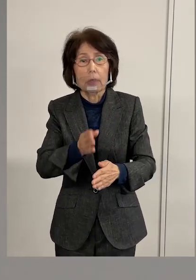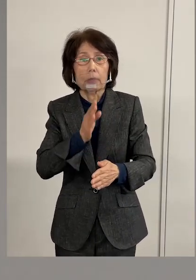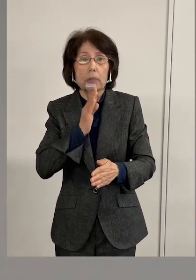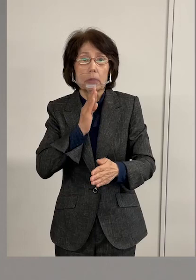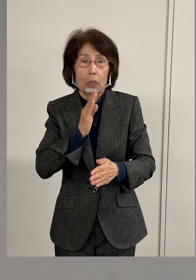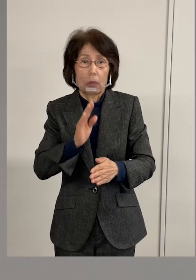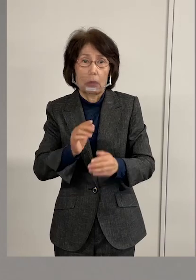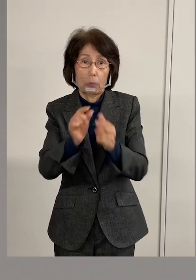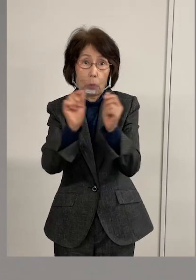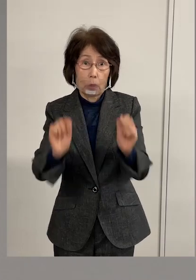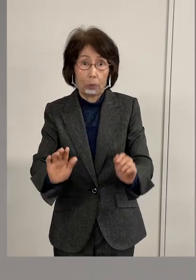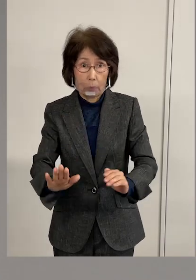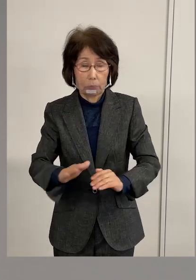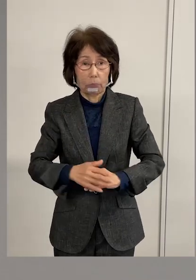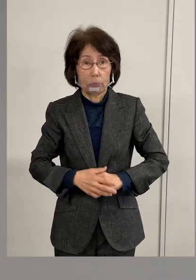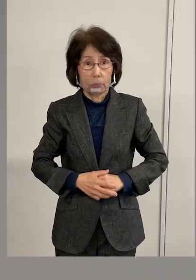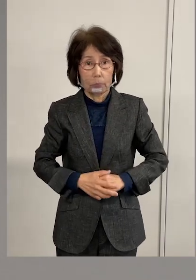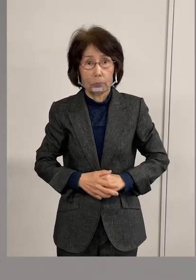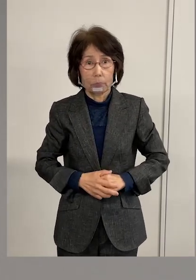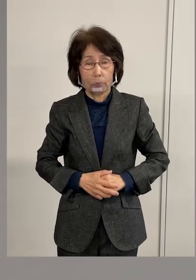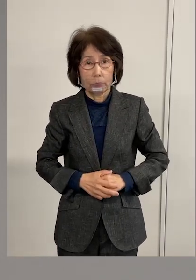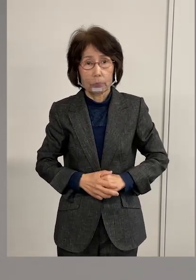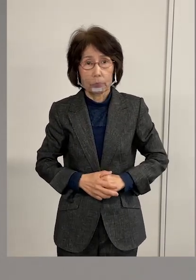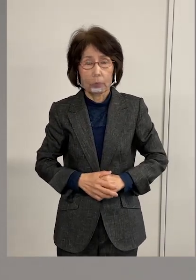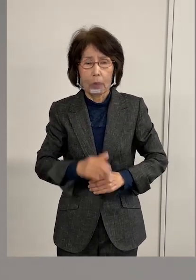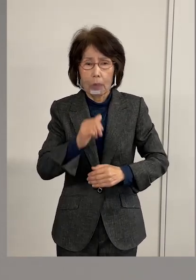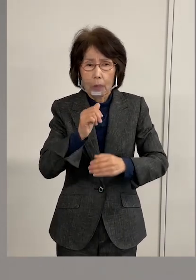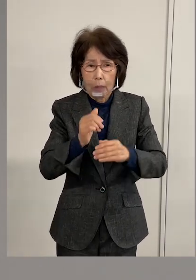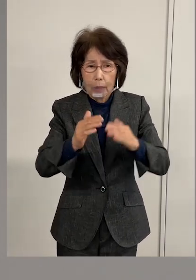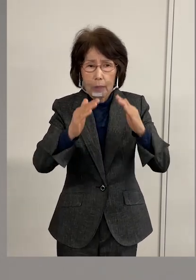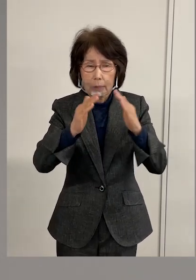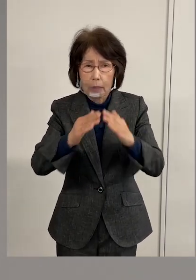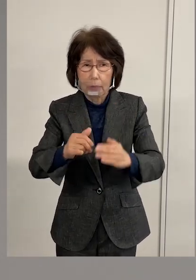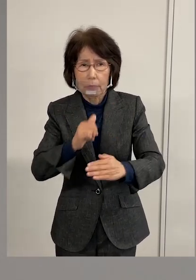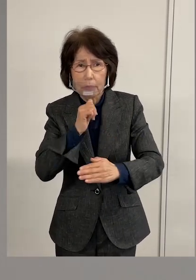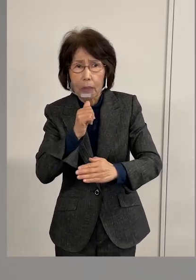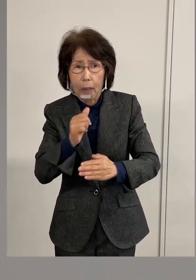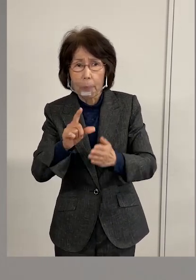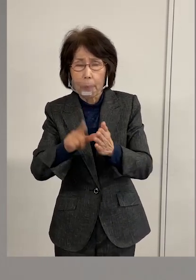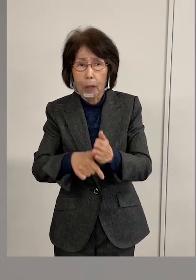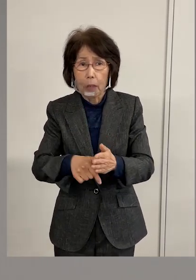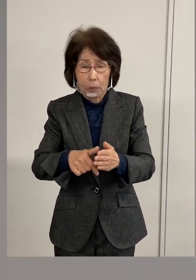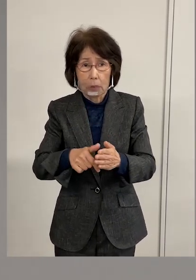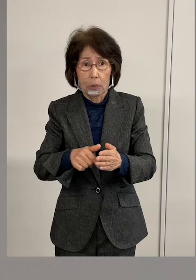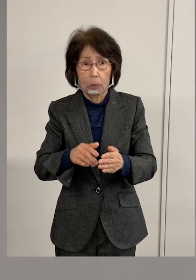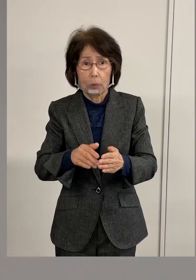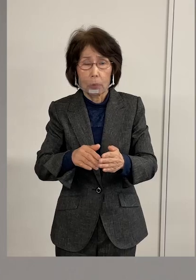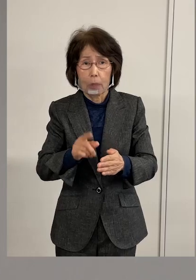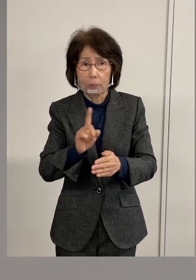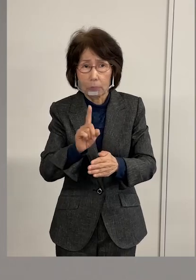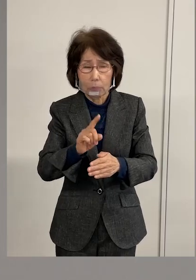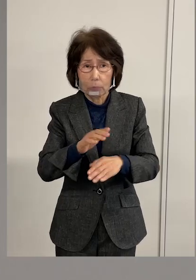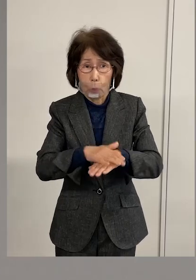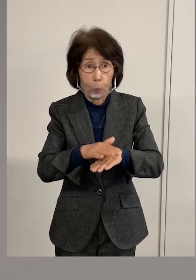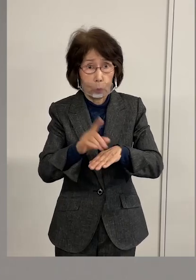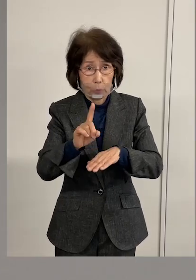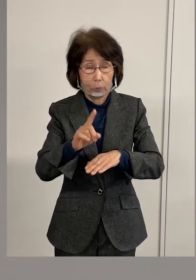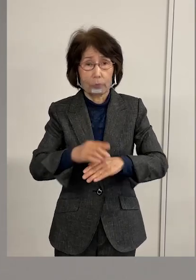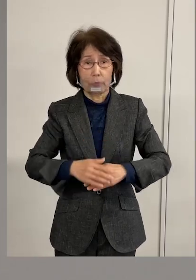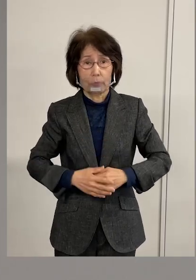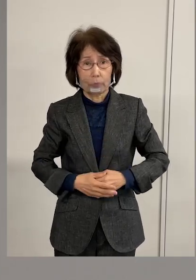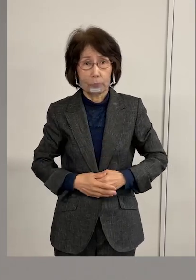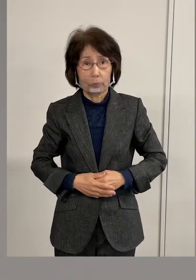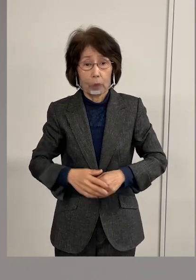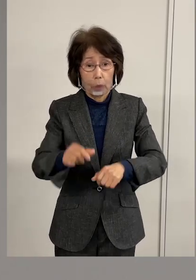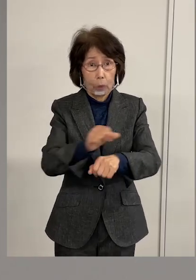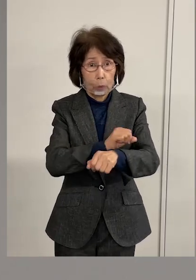います。あと、まあ、それでも足らない部分というのは実際にどうしたかということになると、特に